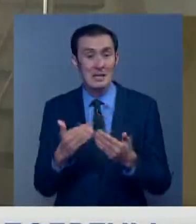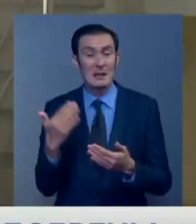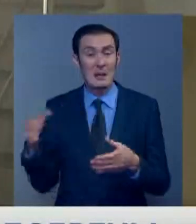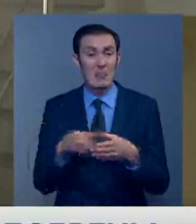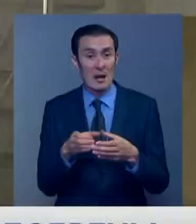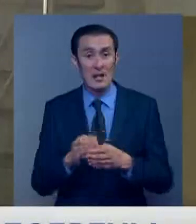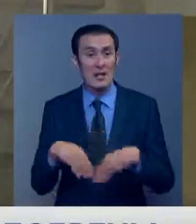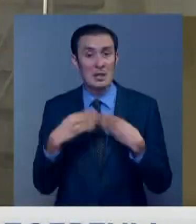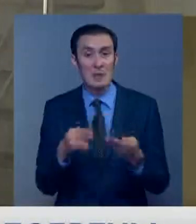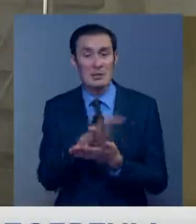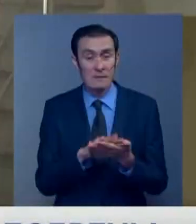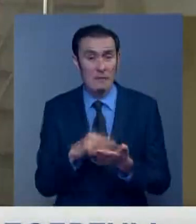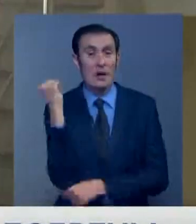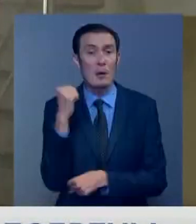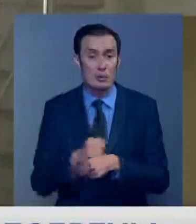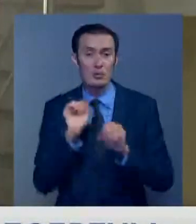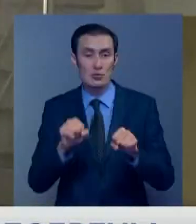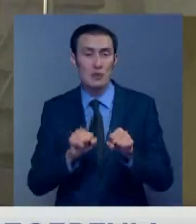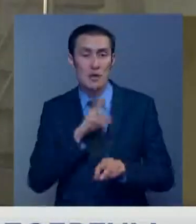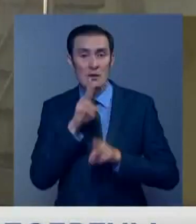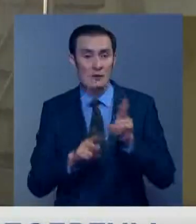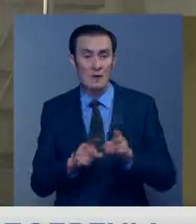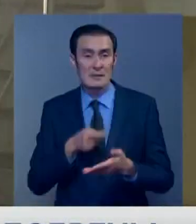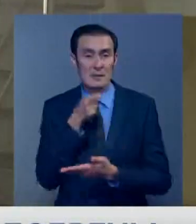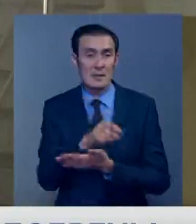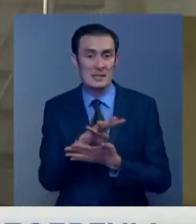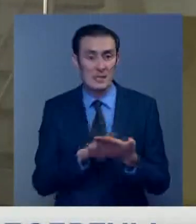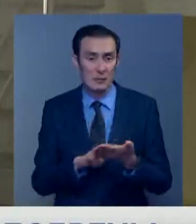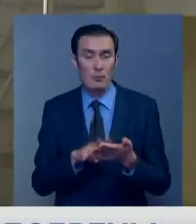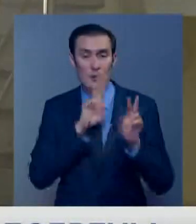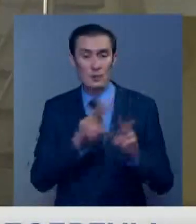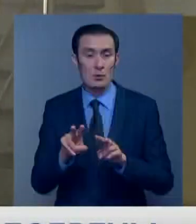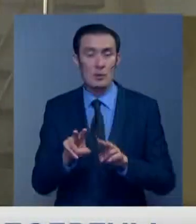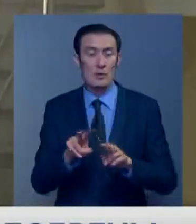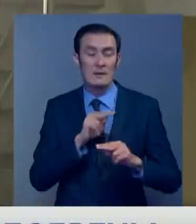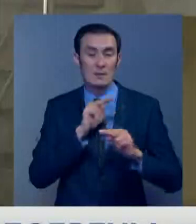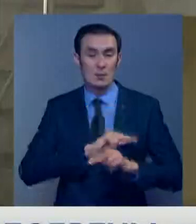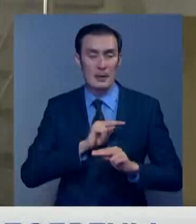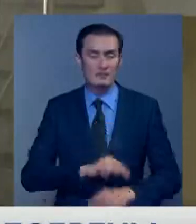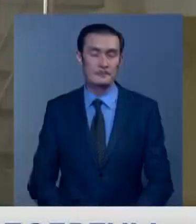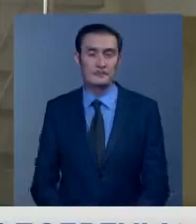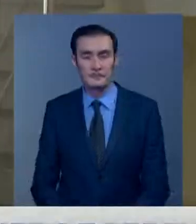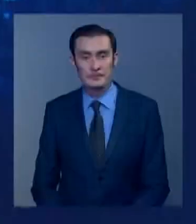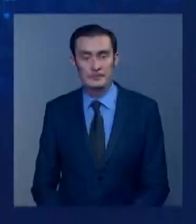за своего работника, работник может обратиться в местные органы по контролю в сфере труда.